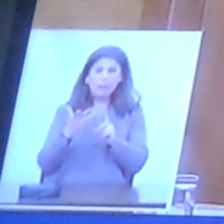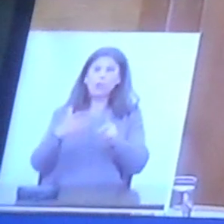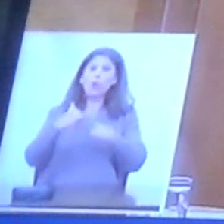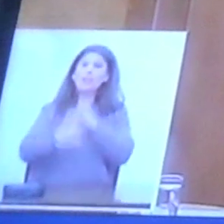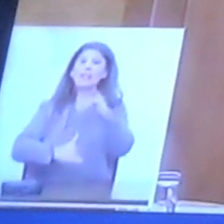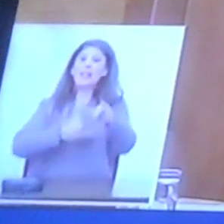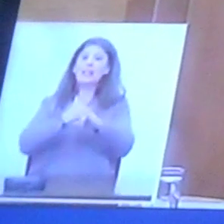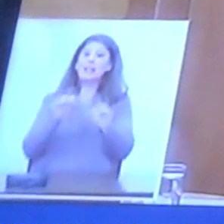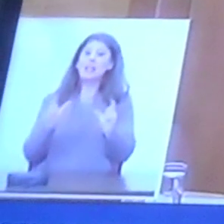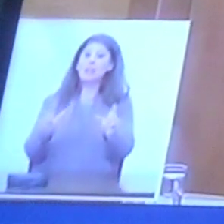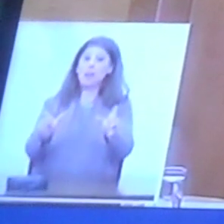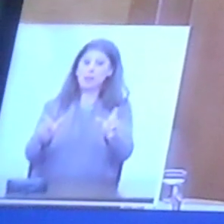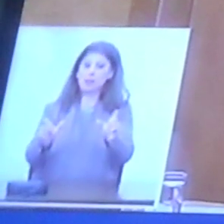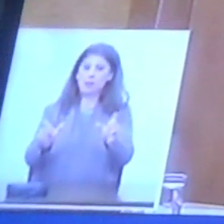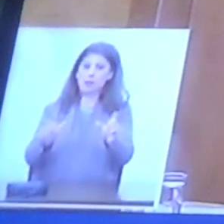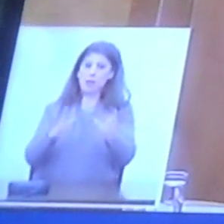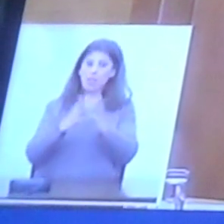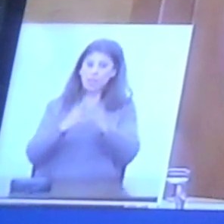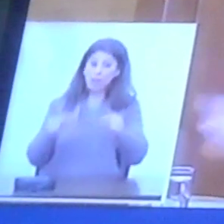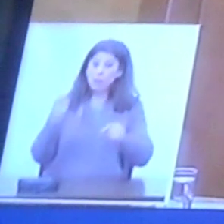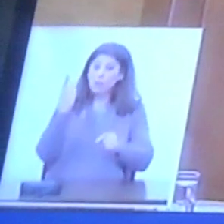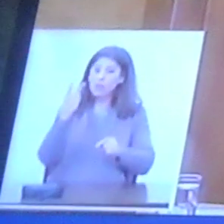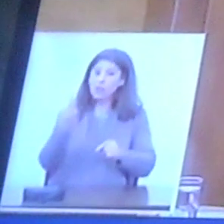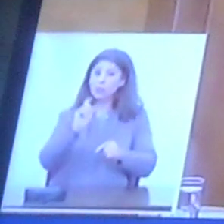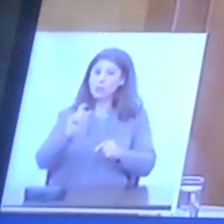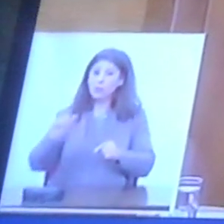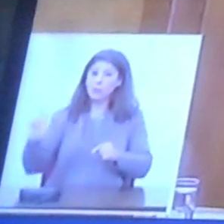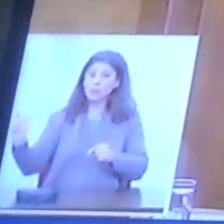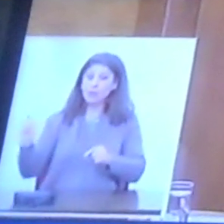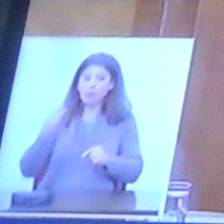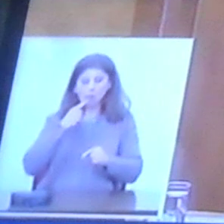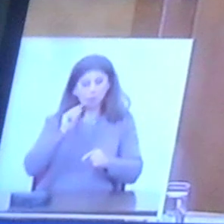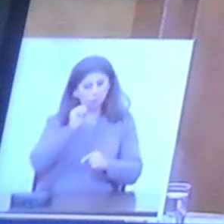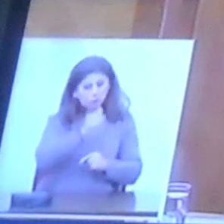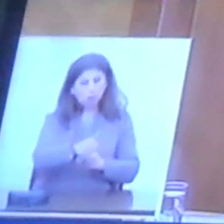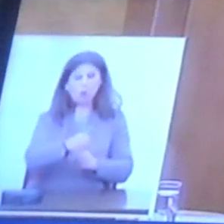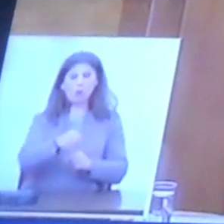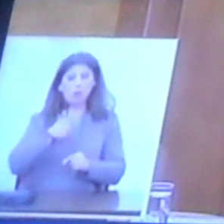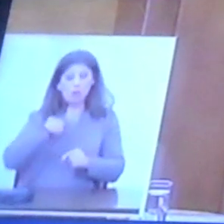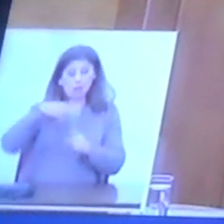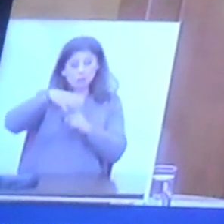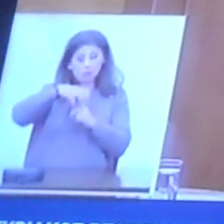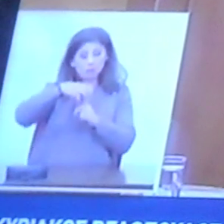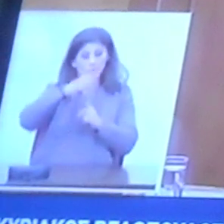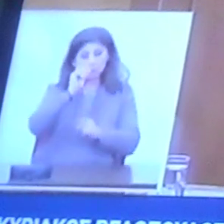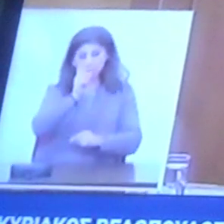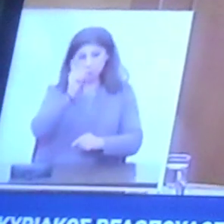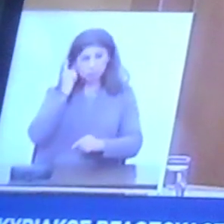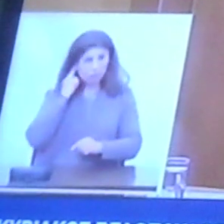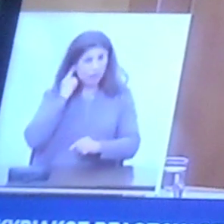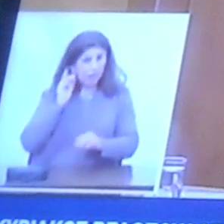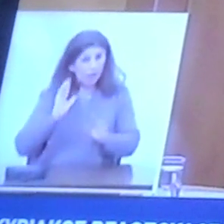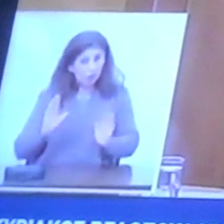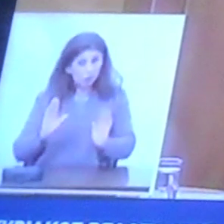Γιατί καθυστερείτε. Θα χάσουμε 200 εκατομμύρια. Ας το δει ο Πρωθυπουργός ο ίδιος. Κρούω κόκκινα κινδύνου. Κυβερνοασφάλεια σε έναν ερχόμενο